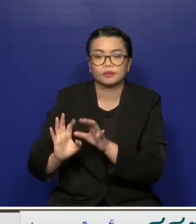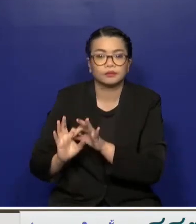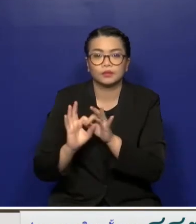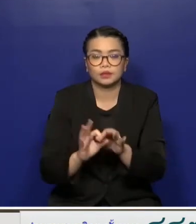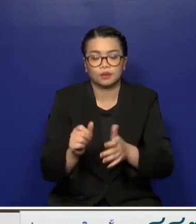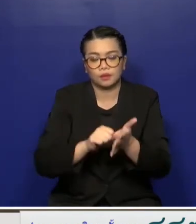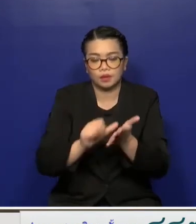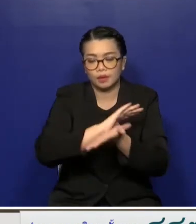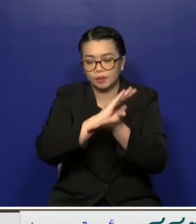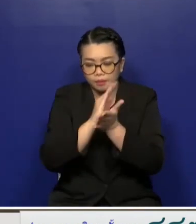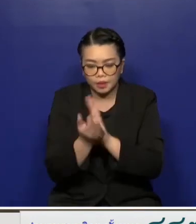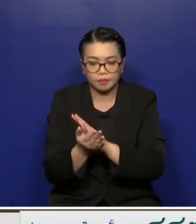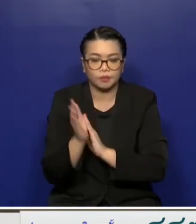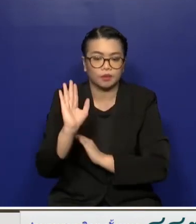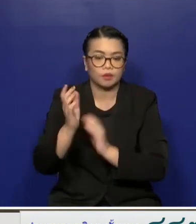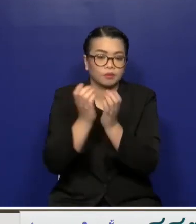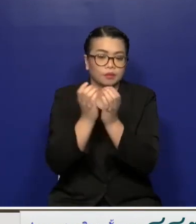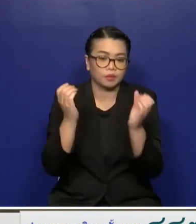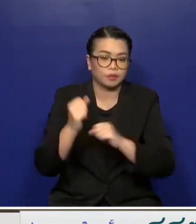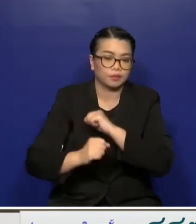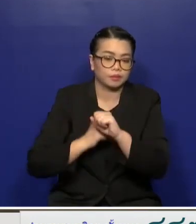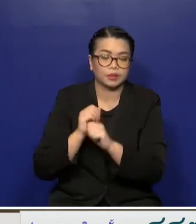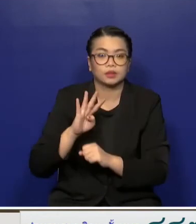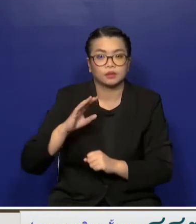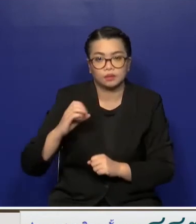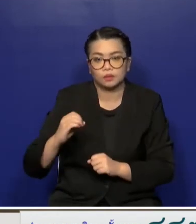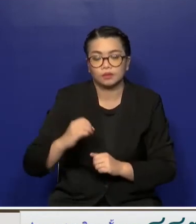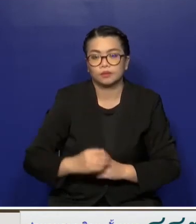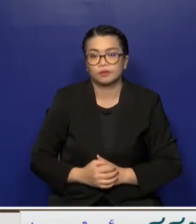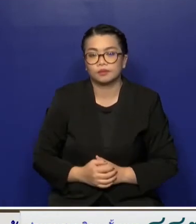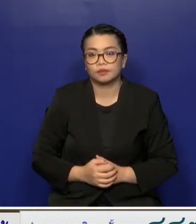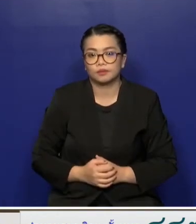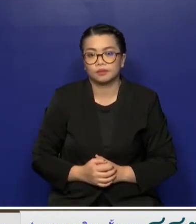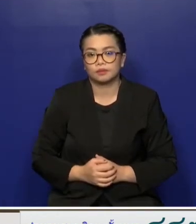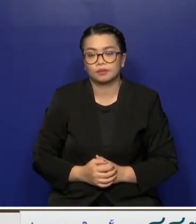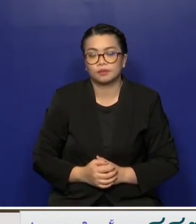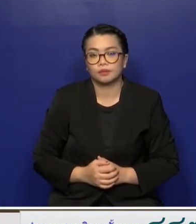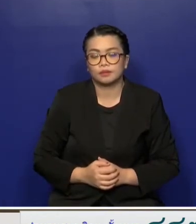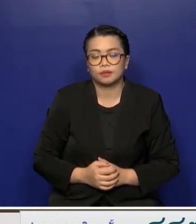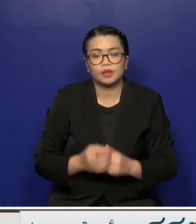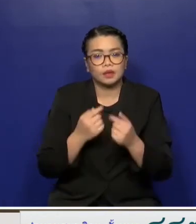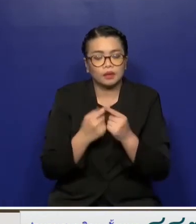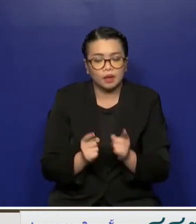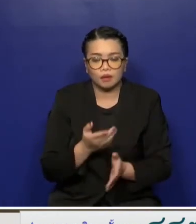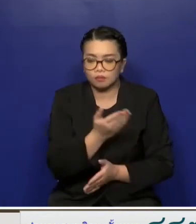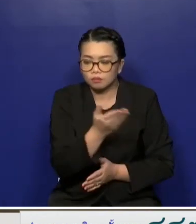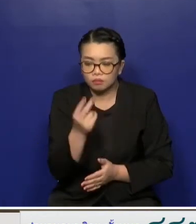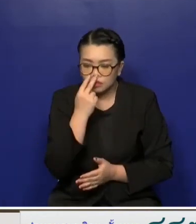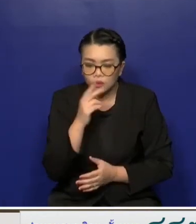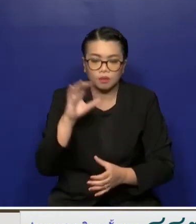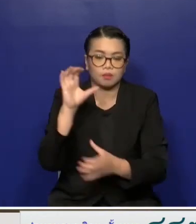รูปต่อเนื่องจากรัฐธรรมนูญปี40นั่นนะครับแต่ว่าหลายฉบับไม่มีผลบังคับใ